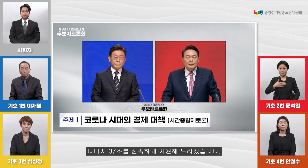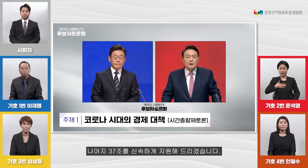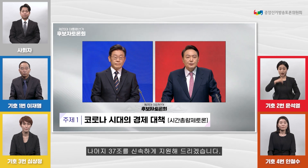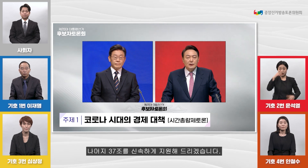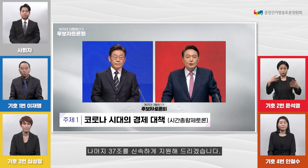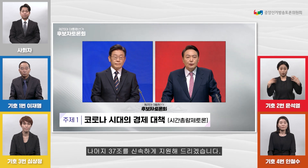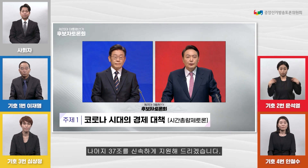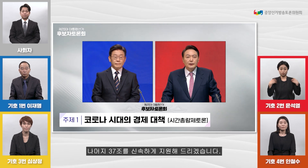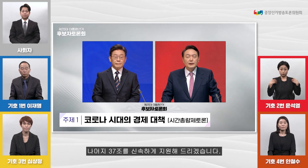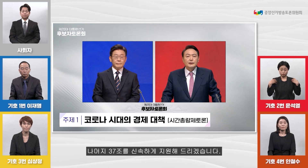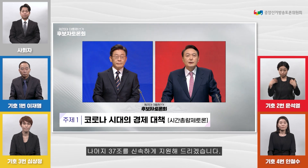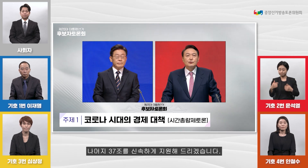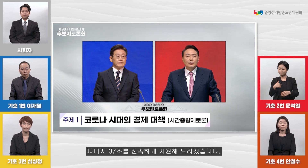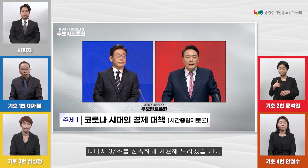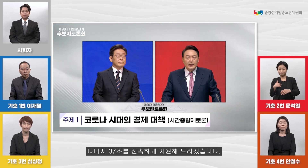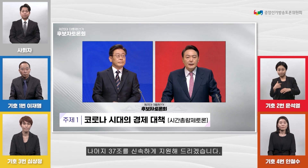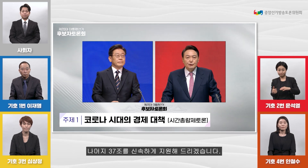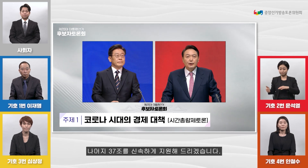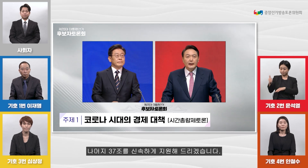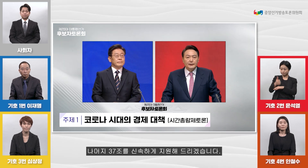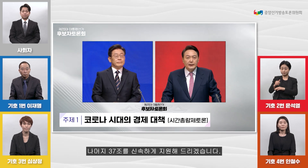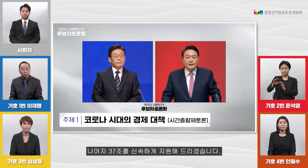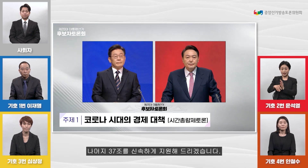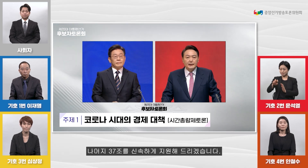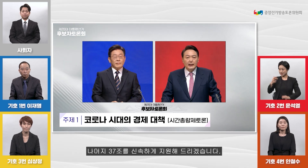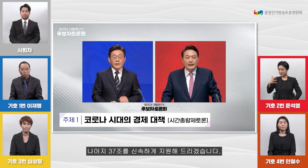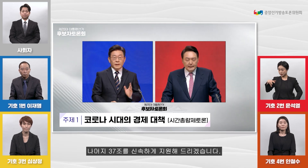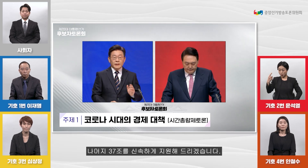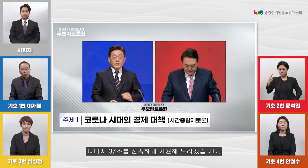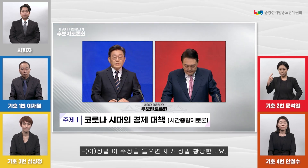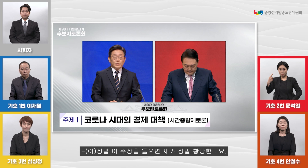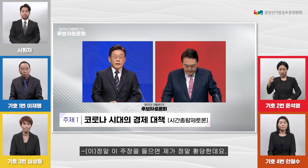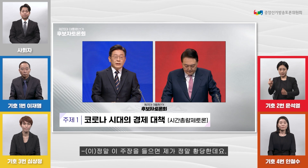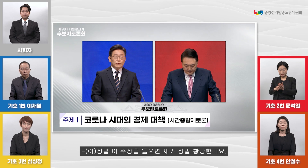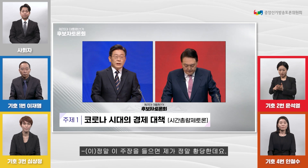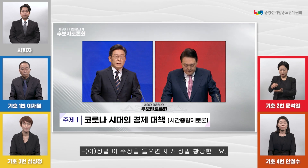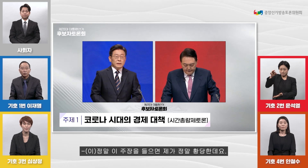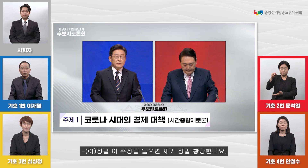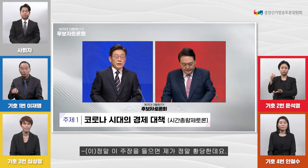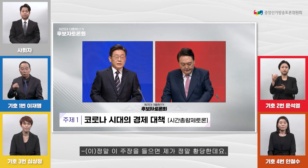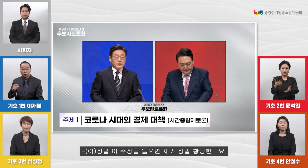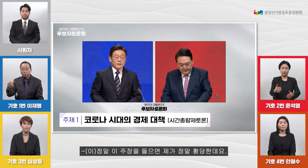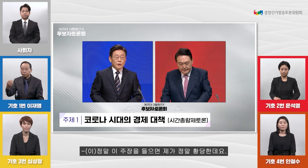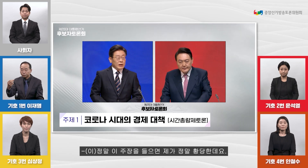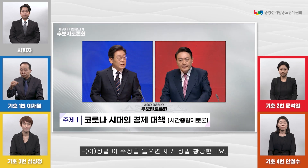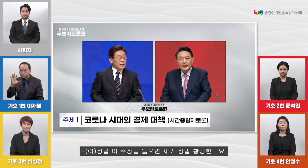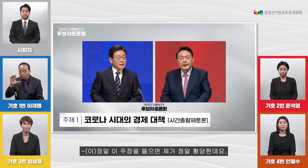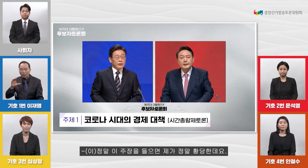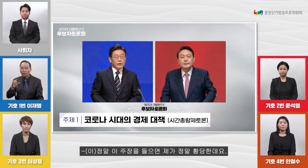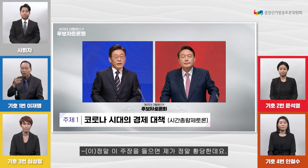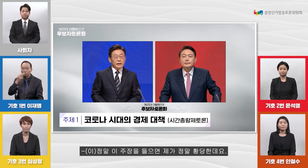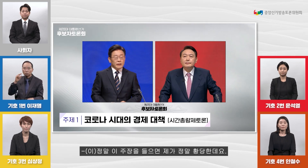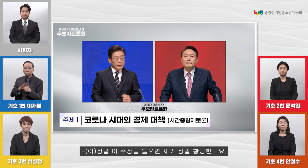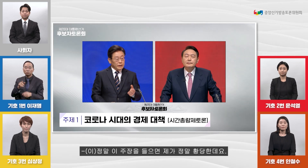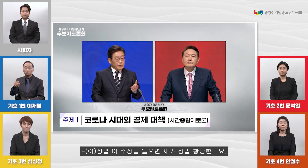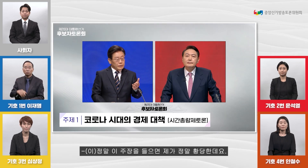나머지 37조를 신속하게 지원해 드리겠습니다. 정말 이 주장을 들으면 제가 정말